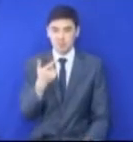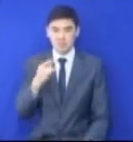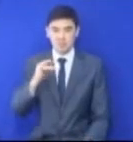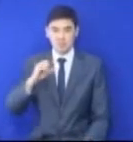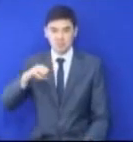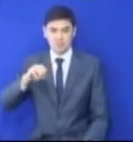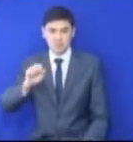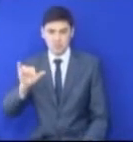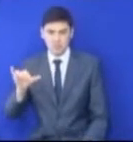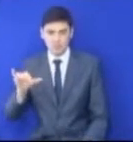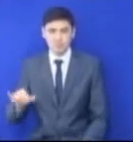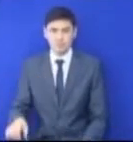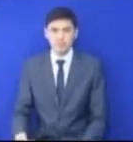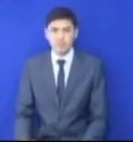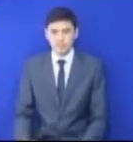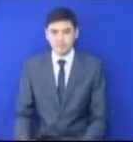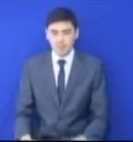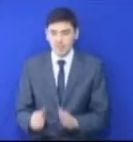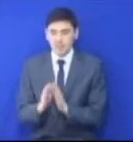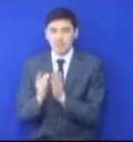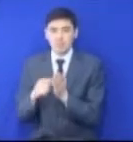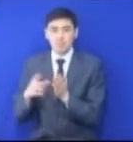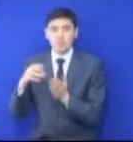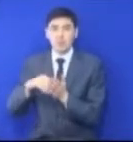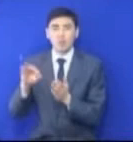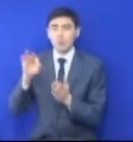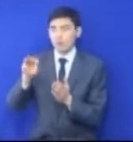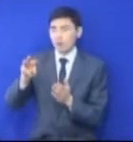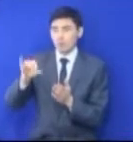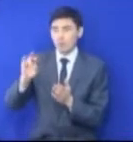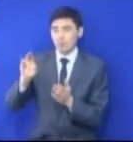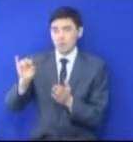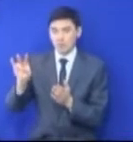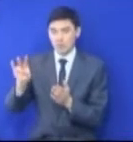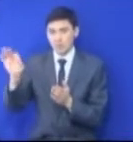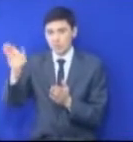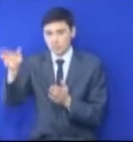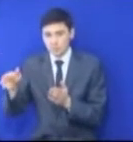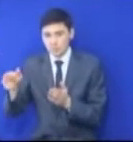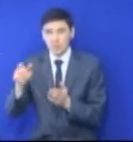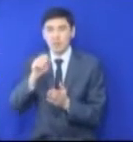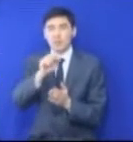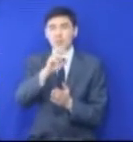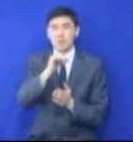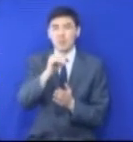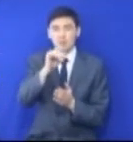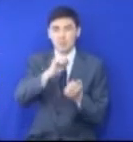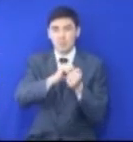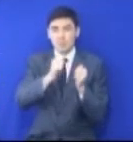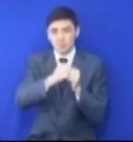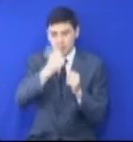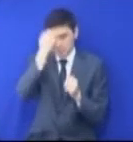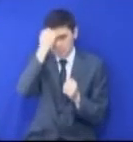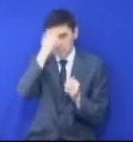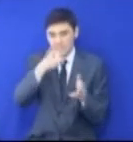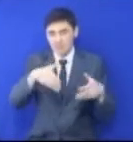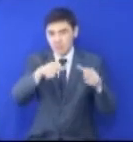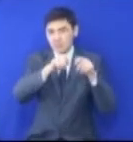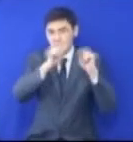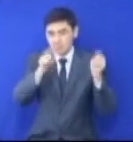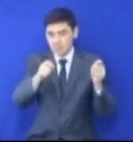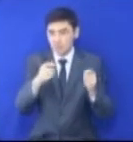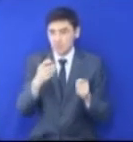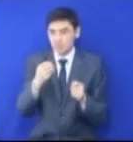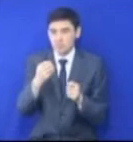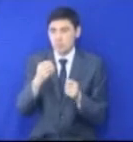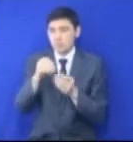В эту книгу внесены также несколько рассказов о первенце Мукана, об открытии памятника Абая в Усть-Каменогорске, о журнале рукописях Абай